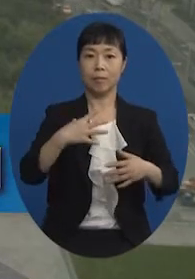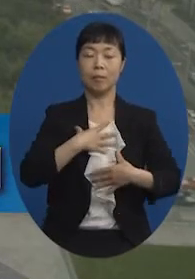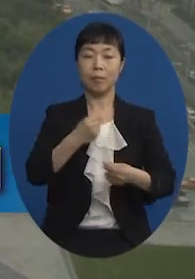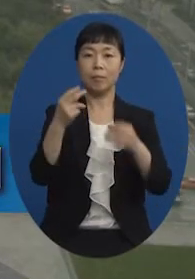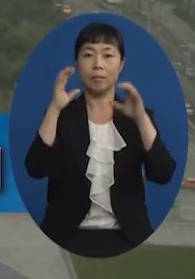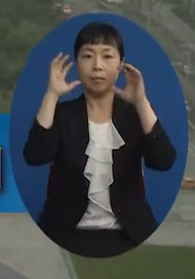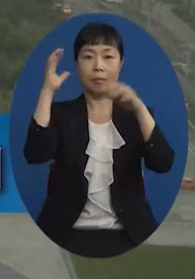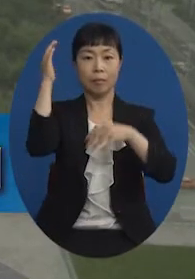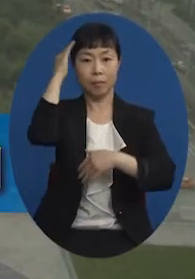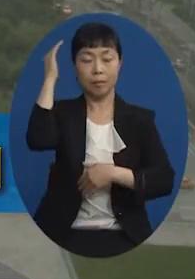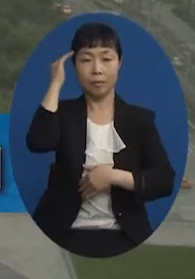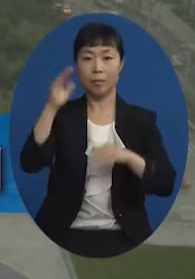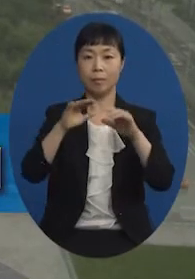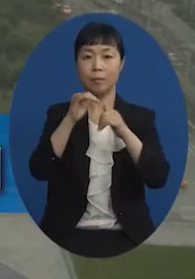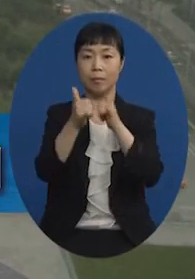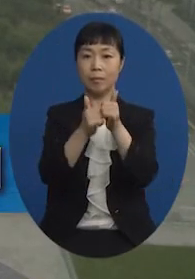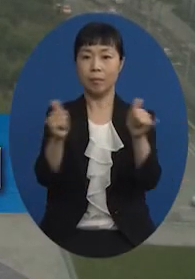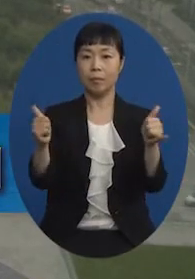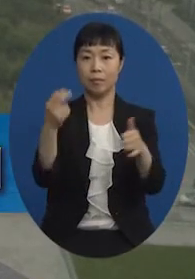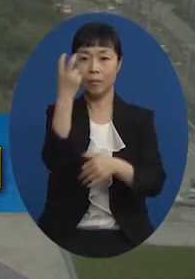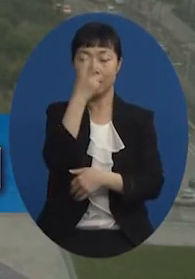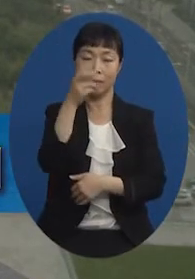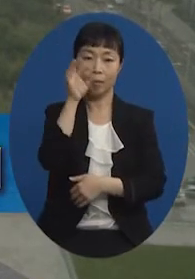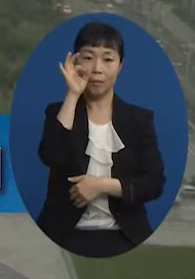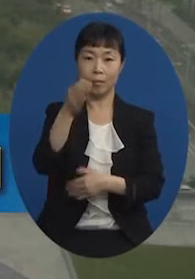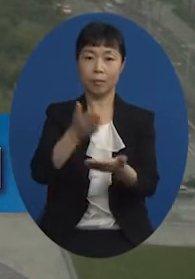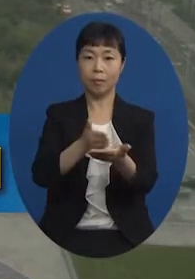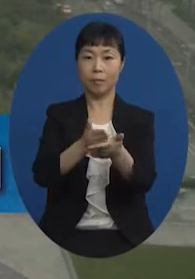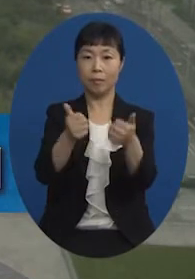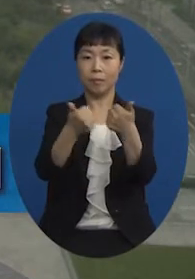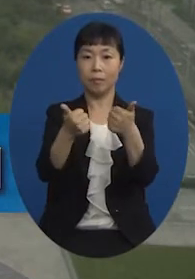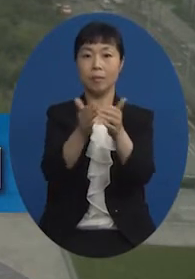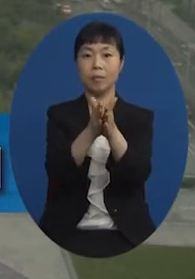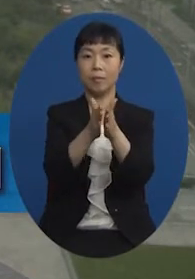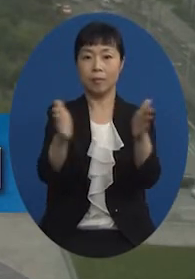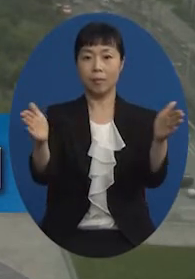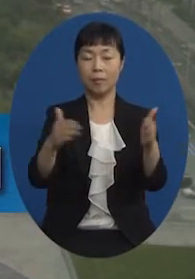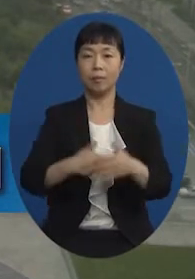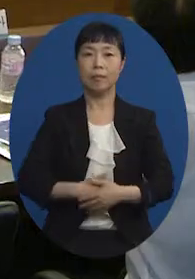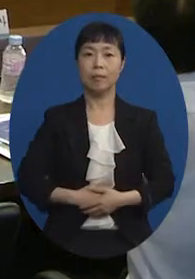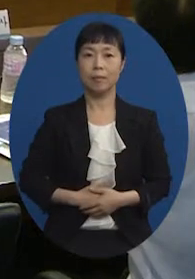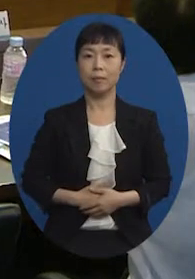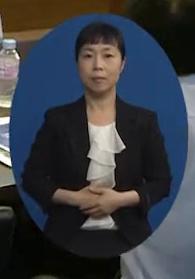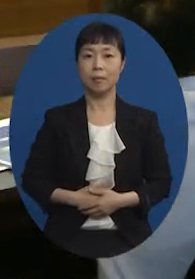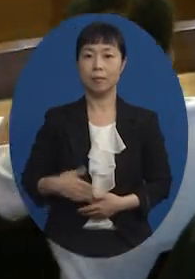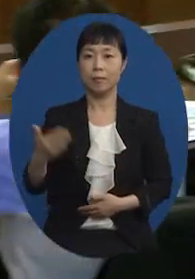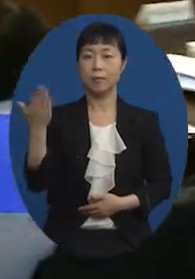2013 안전한국훈련을 돌아보고 발전 방안을 모색하는 토론회가 열렸습니다